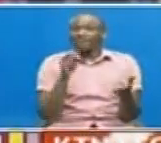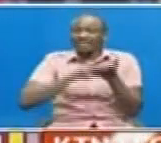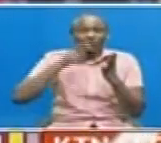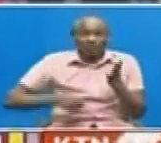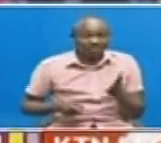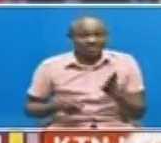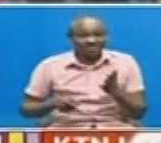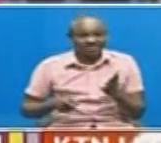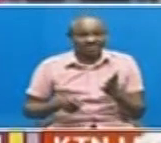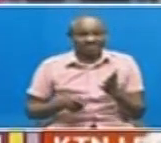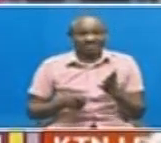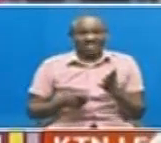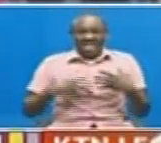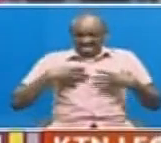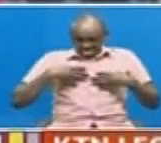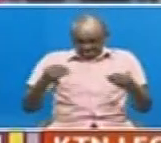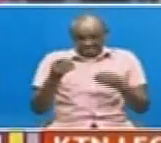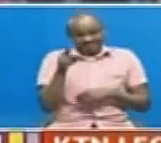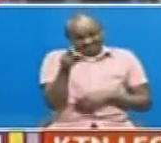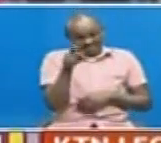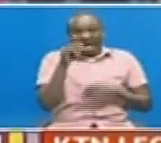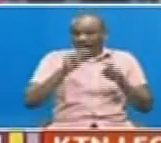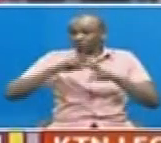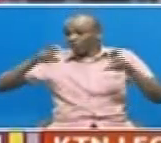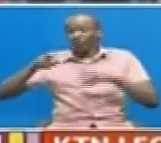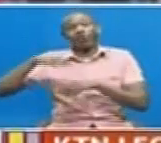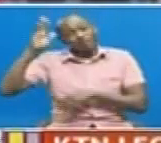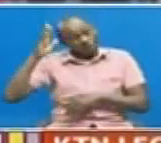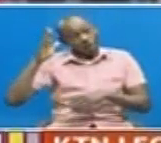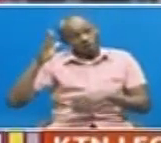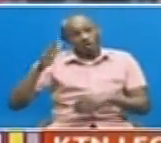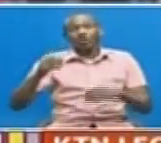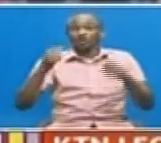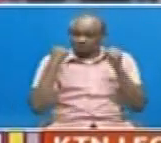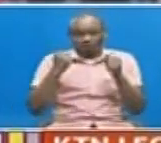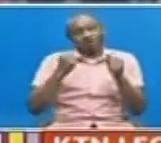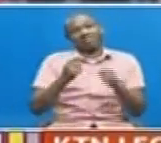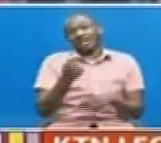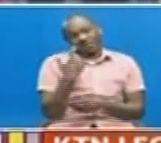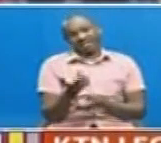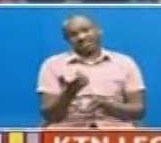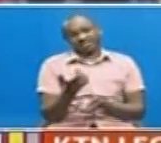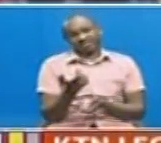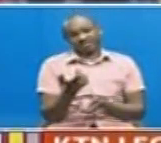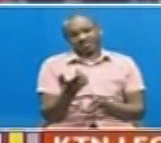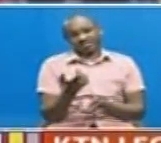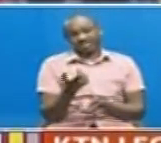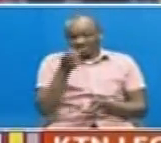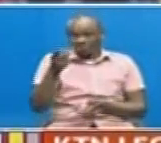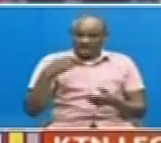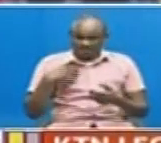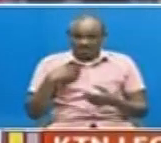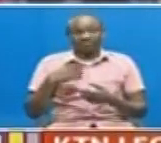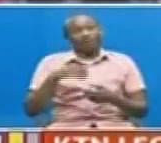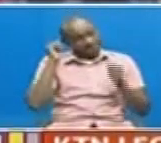means the health facility has to look for more products or products that have